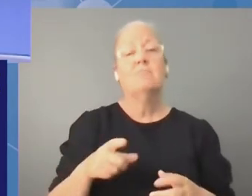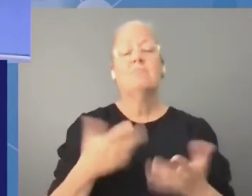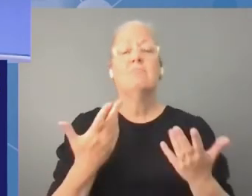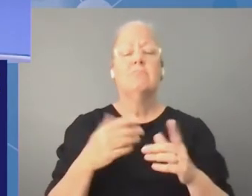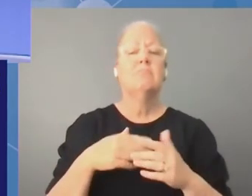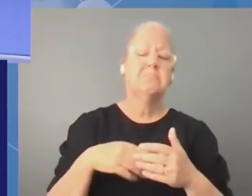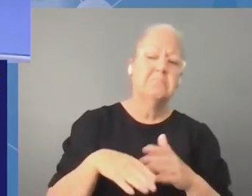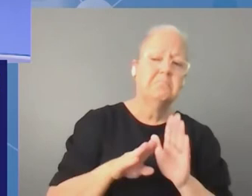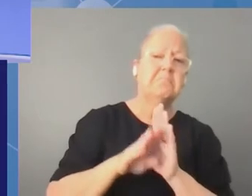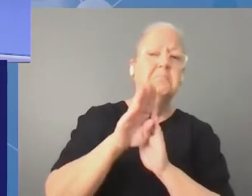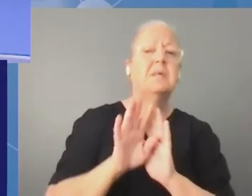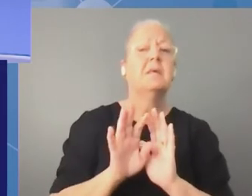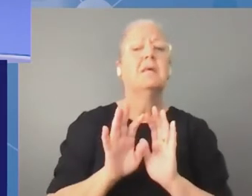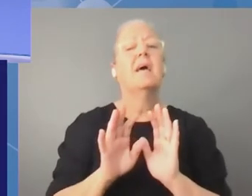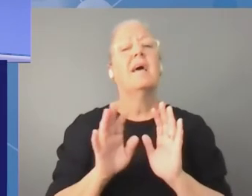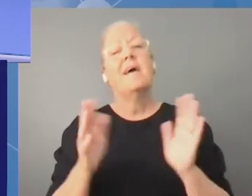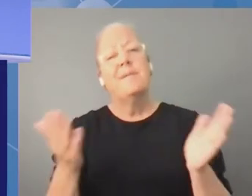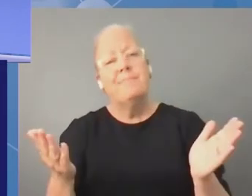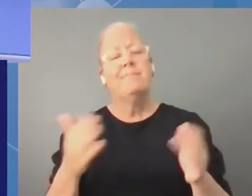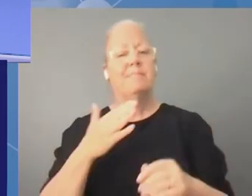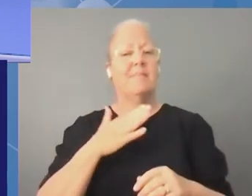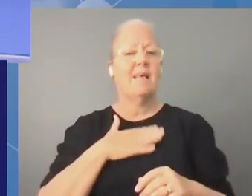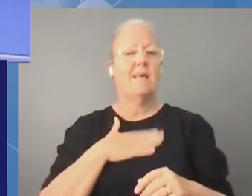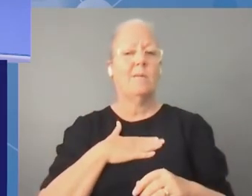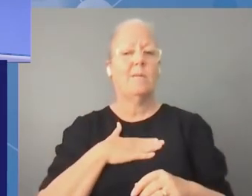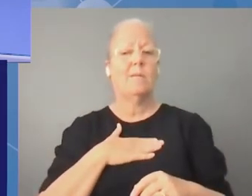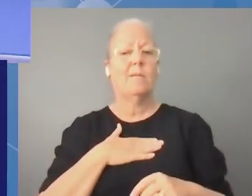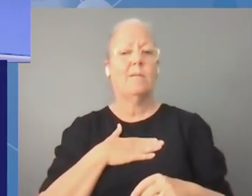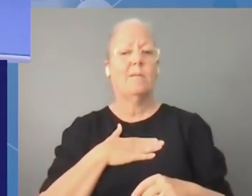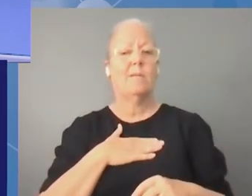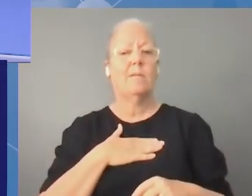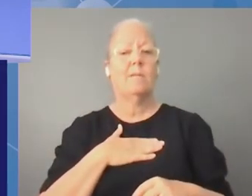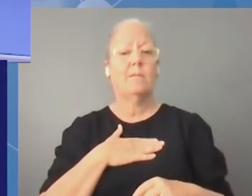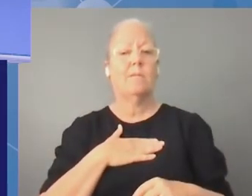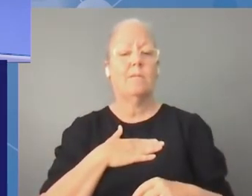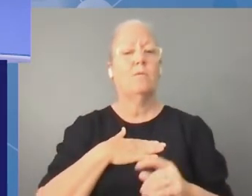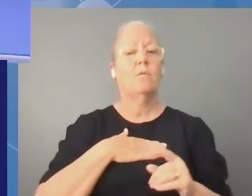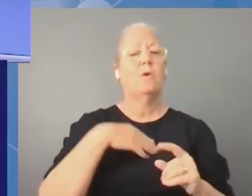务。趁这个机会感谢波兰，感谢卡托维茨组织这样的一个论坛。